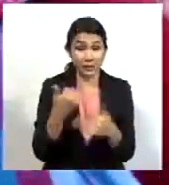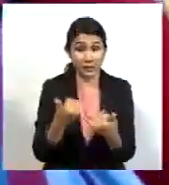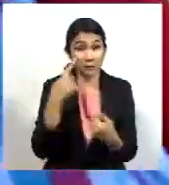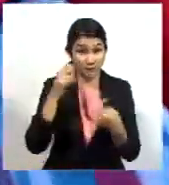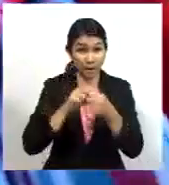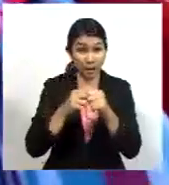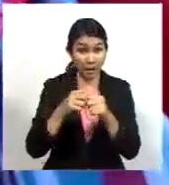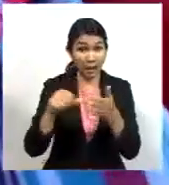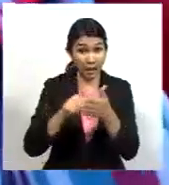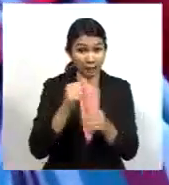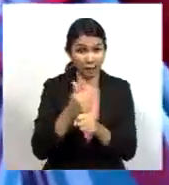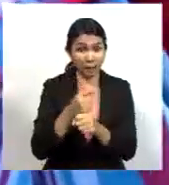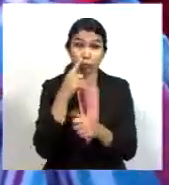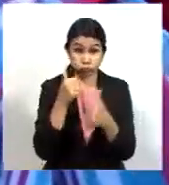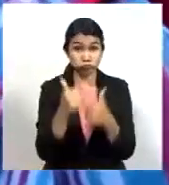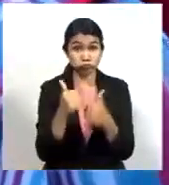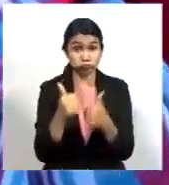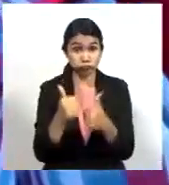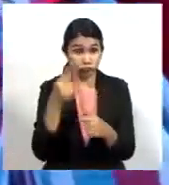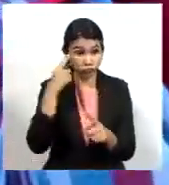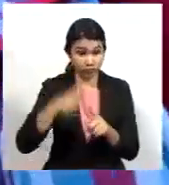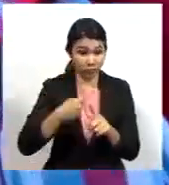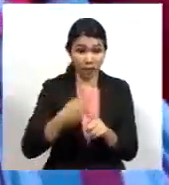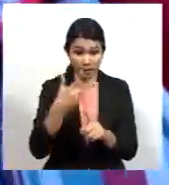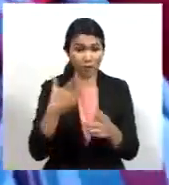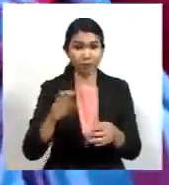ปัญหาไม่มีปัญหากับใช้ได้2-3เดือนแล้วก็ไม่มี